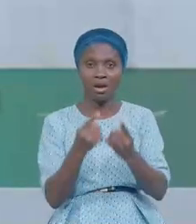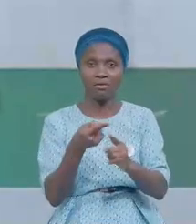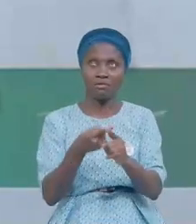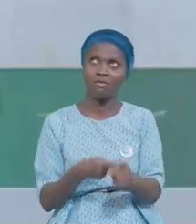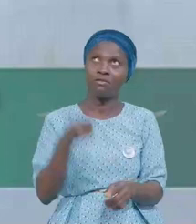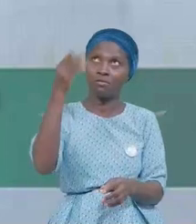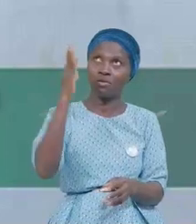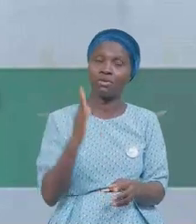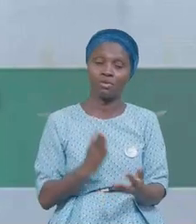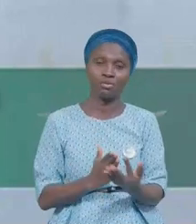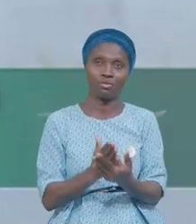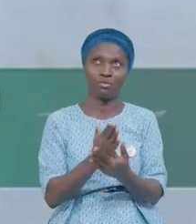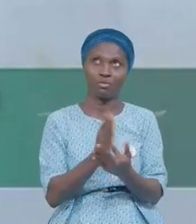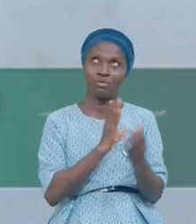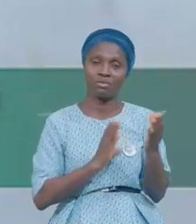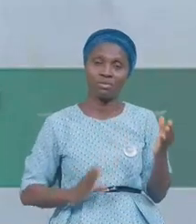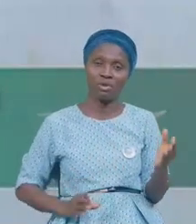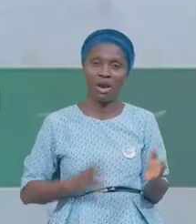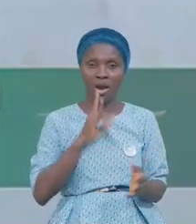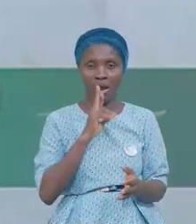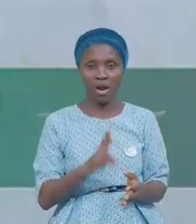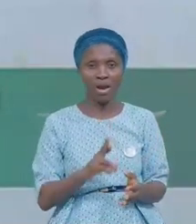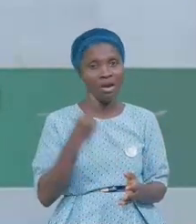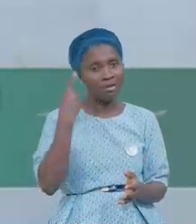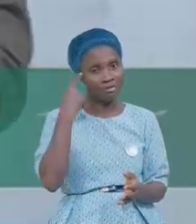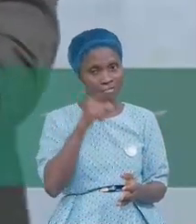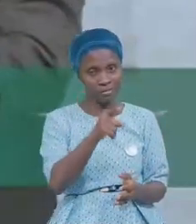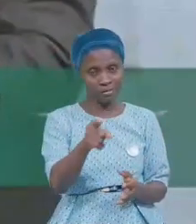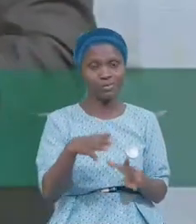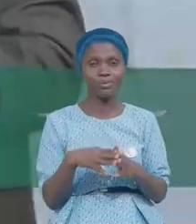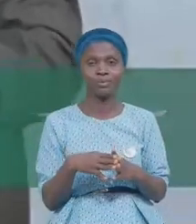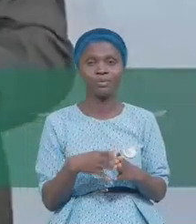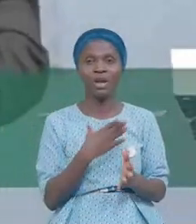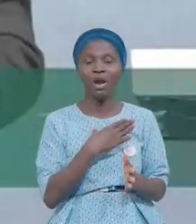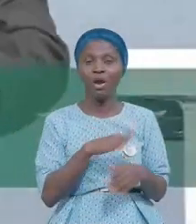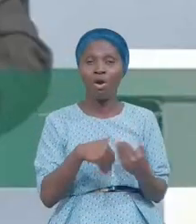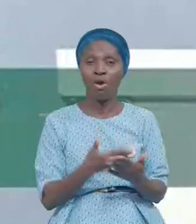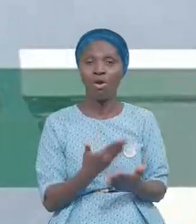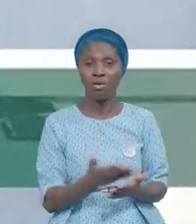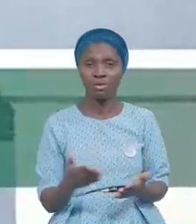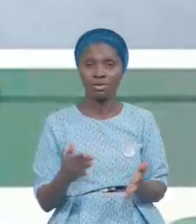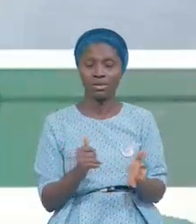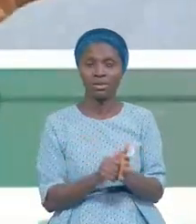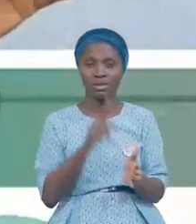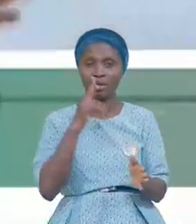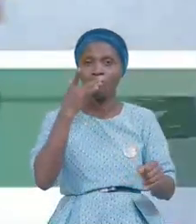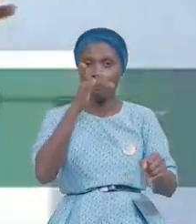à travers Christ est pour vous. Tout ce qui est promis